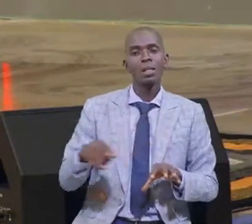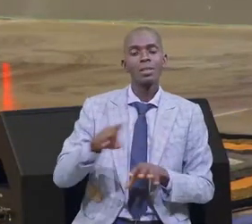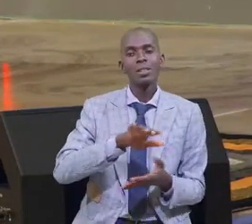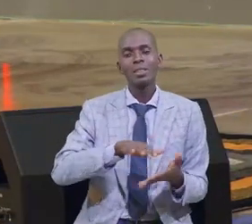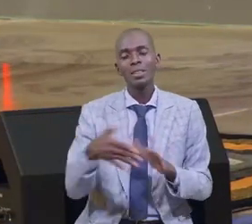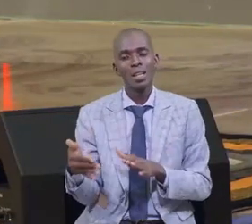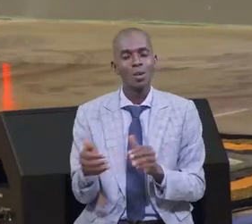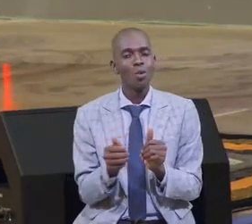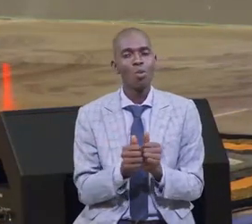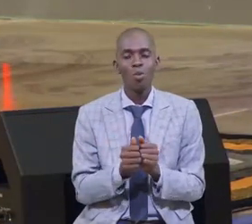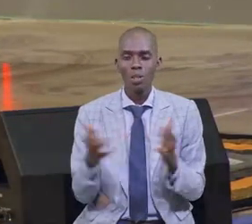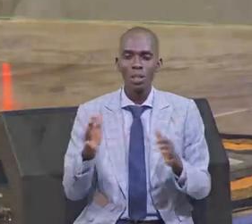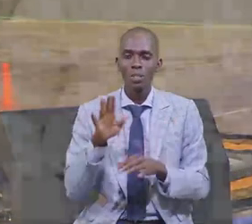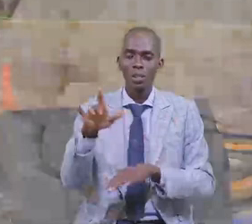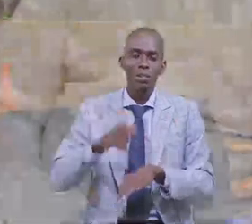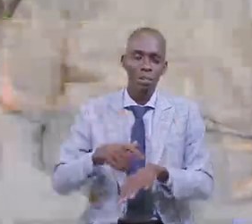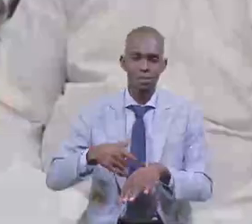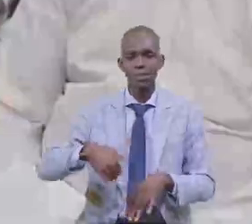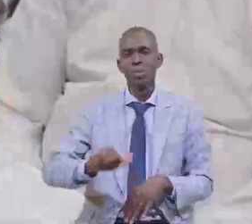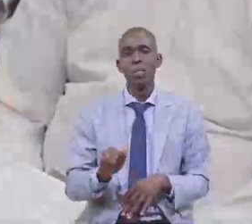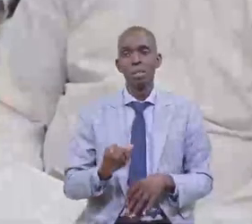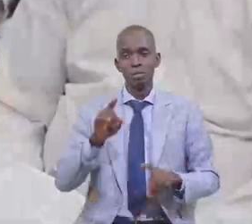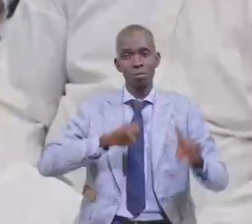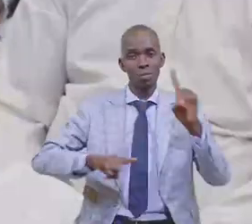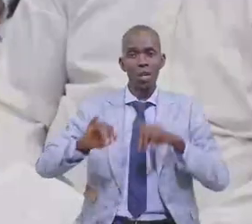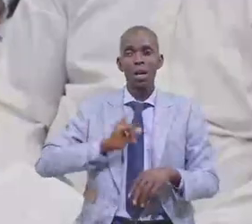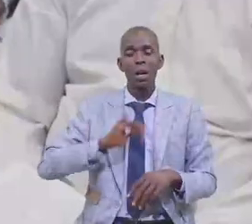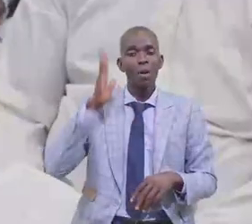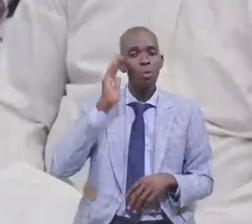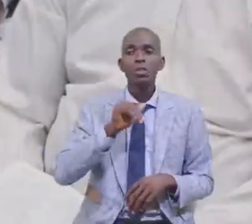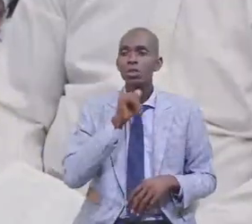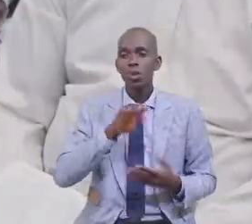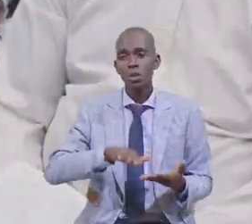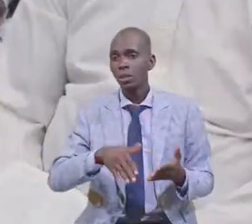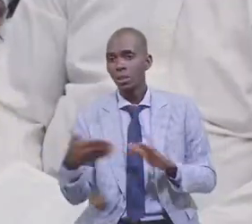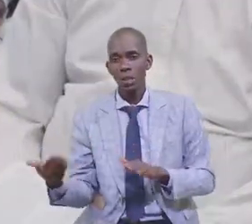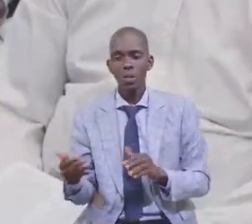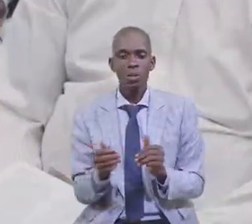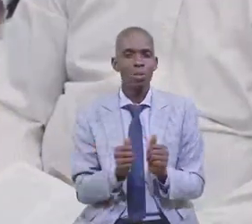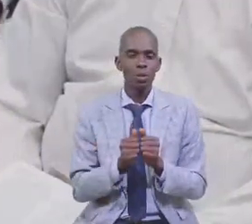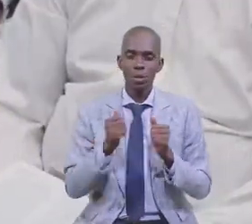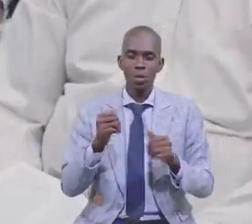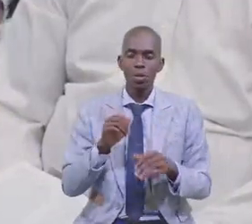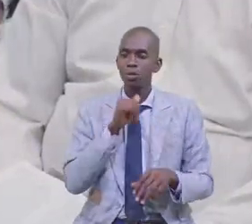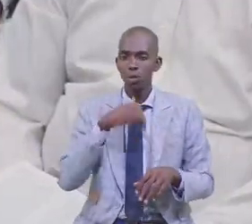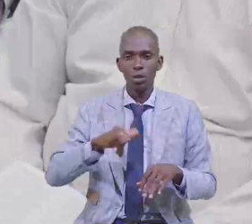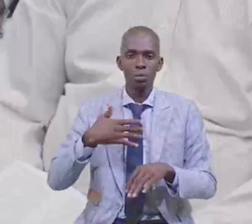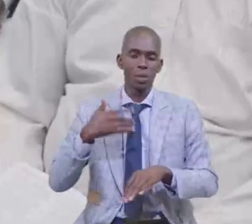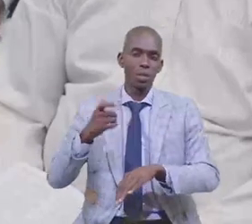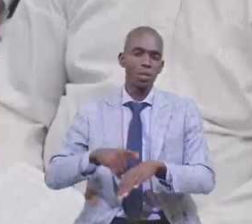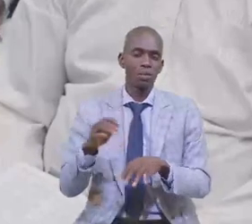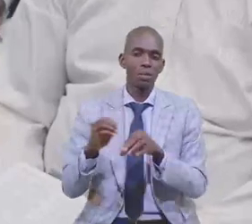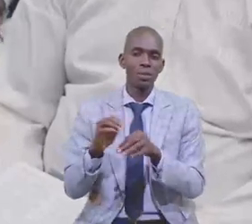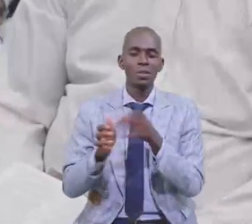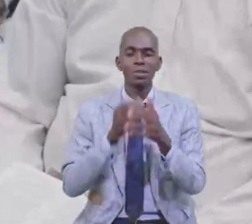ils meurent inutilement. Moi là, je ne mourrai pas inutilement. Vous ne mourrez pas